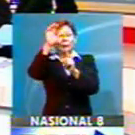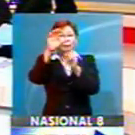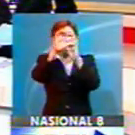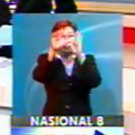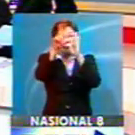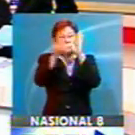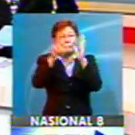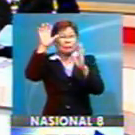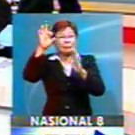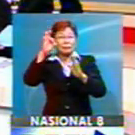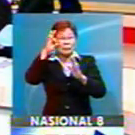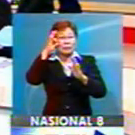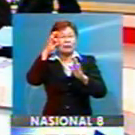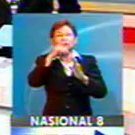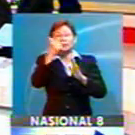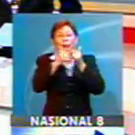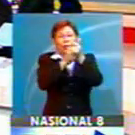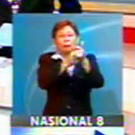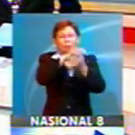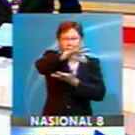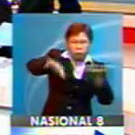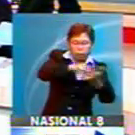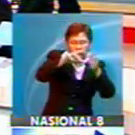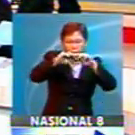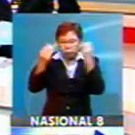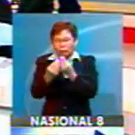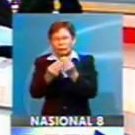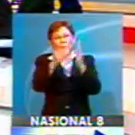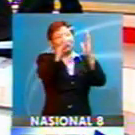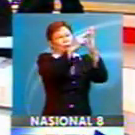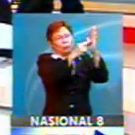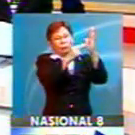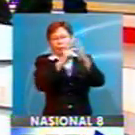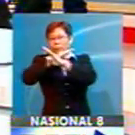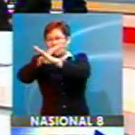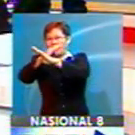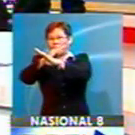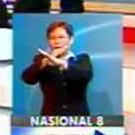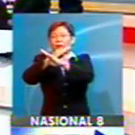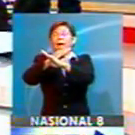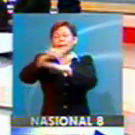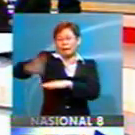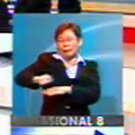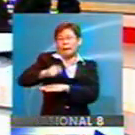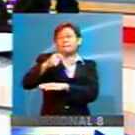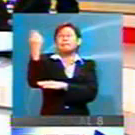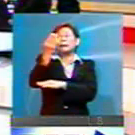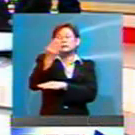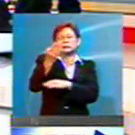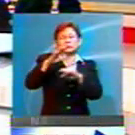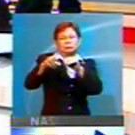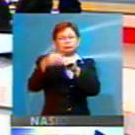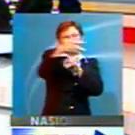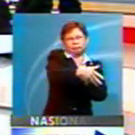boleh menimbulkan kekeliruan dalam masyarakat. Sedangkan peruntukan itu dengan jelas menghalang Mahkamah Sivil mencampuri bidang kuasa Mahkamah